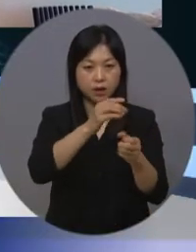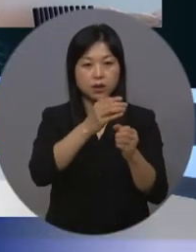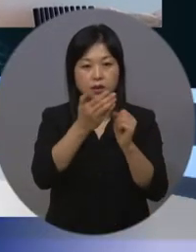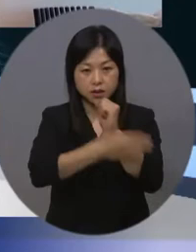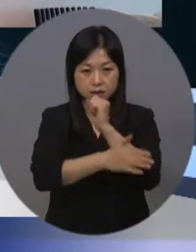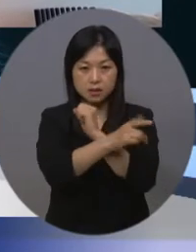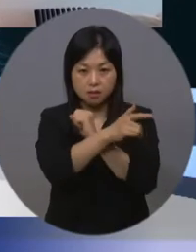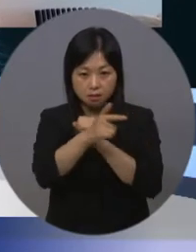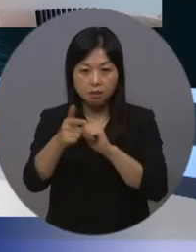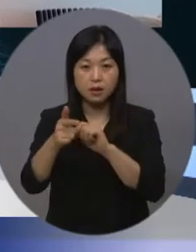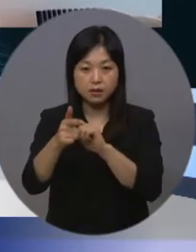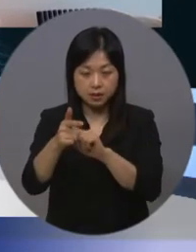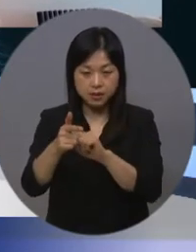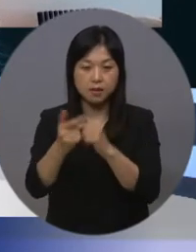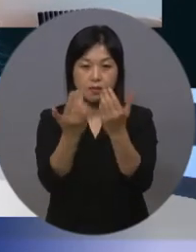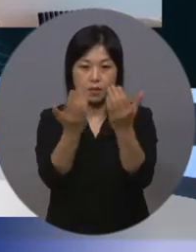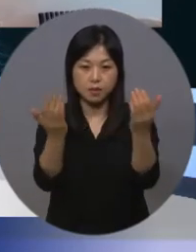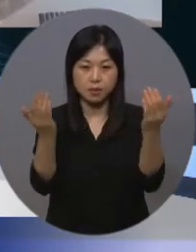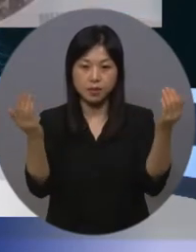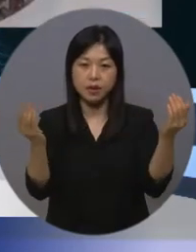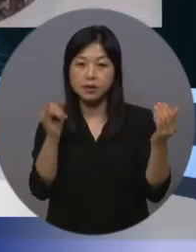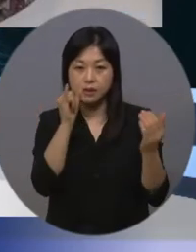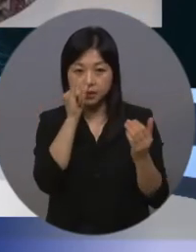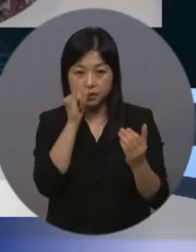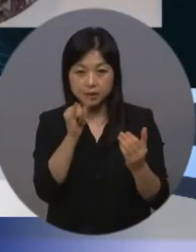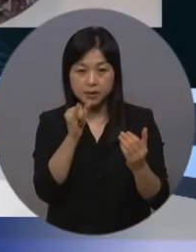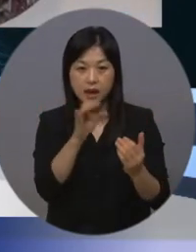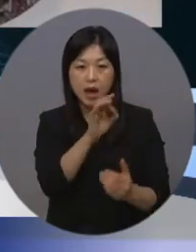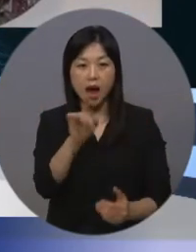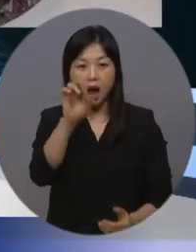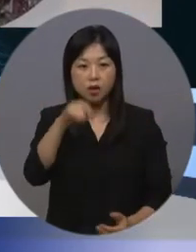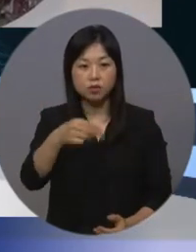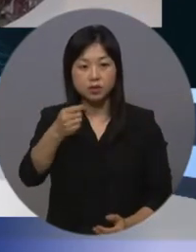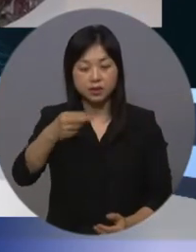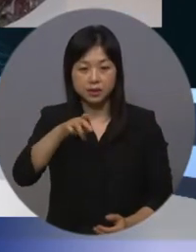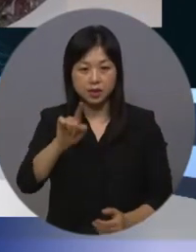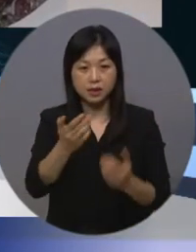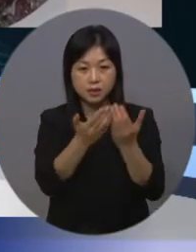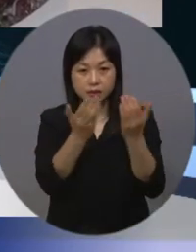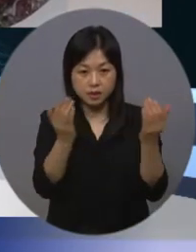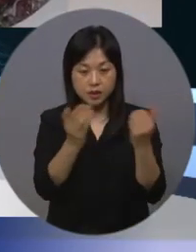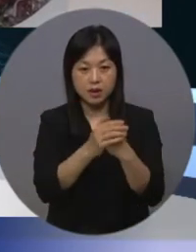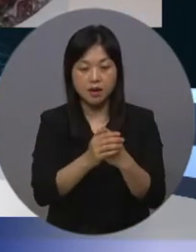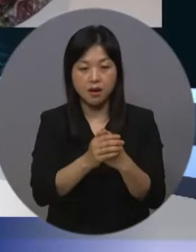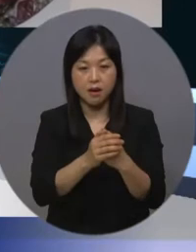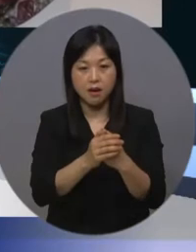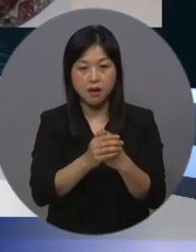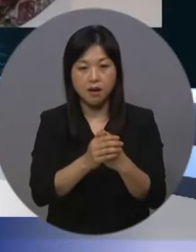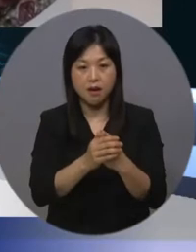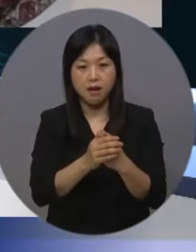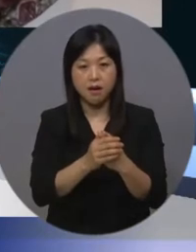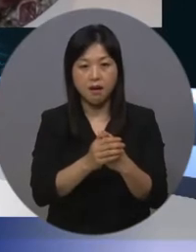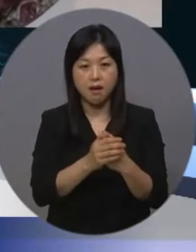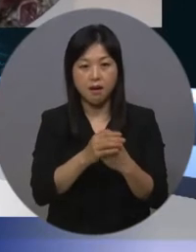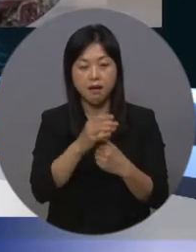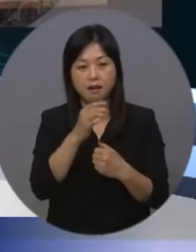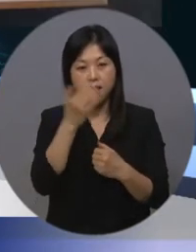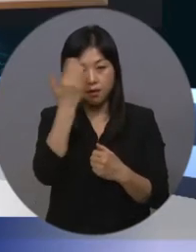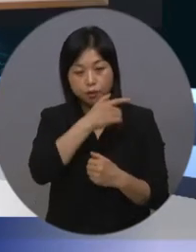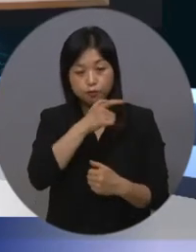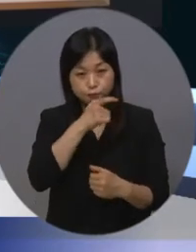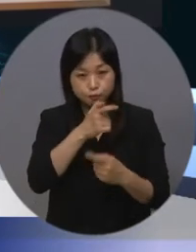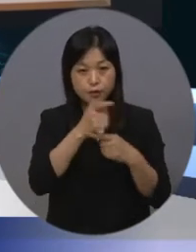등 다채로운 작품들이 한자리에 어우러진 아우르다 전시회가 여수에 열렸습니다. 아름다운